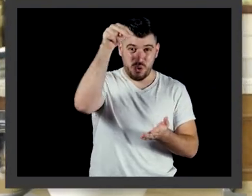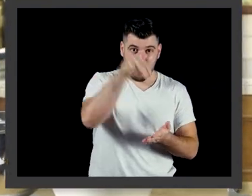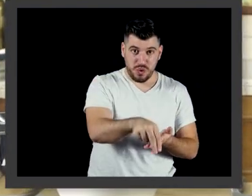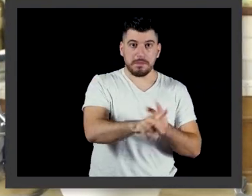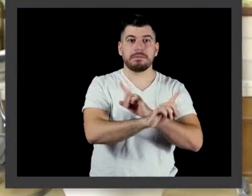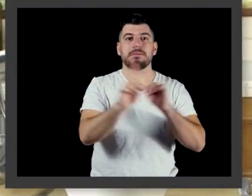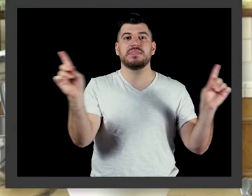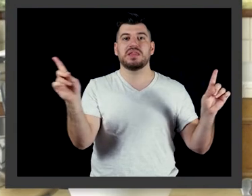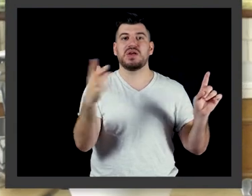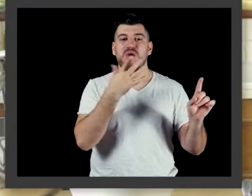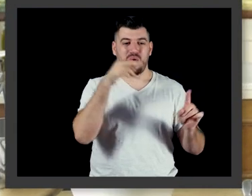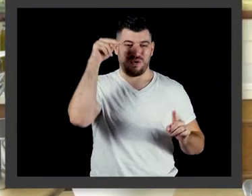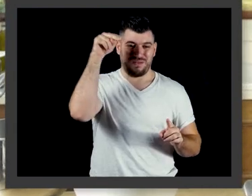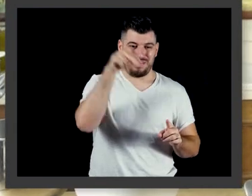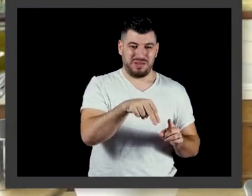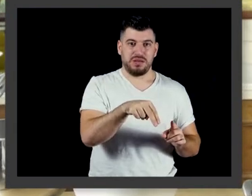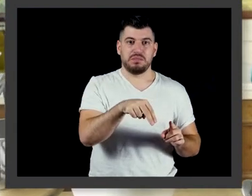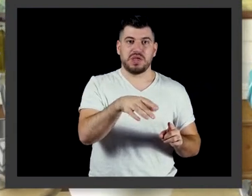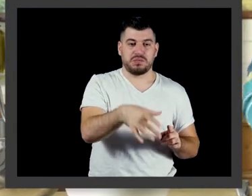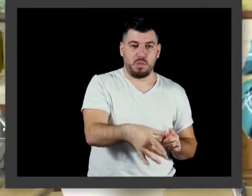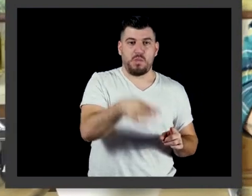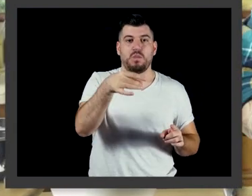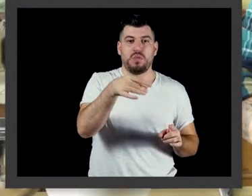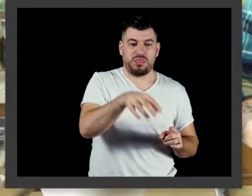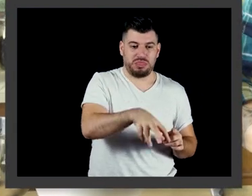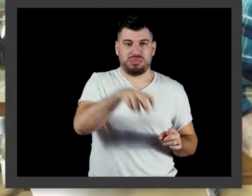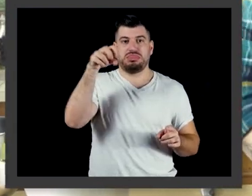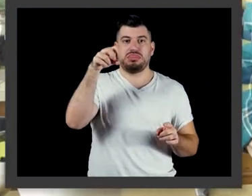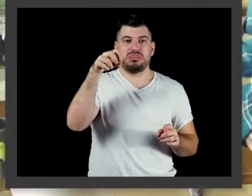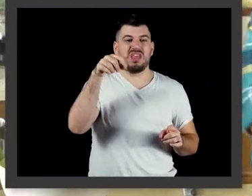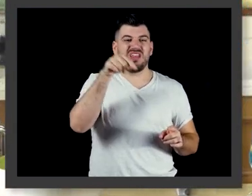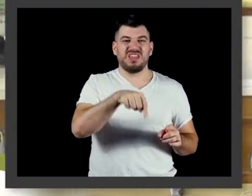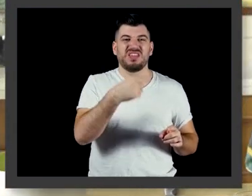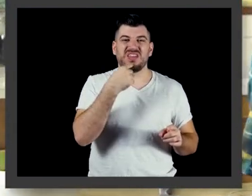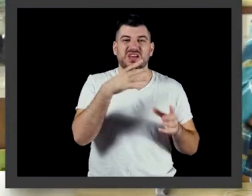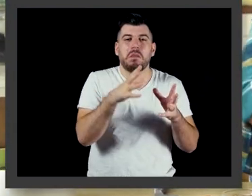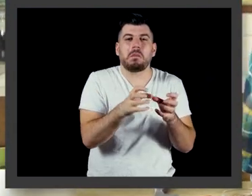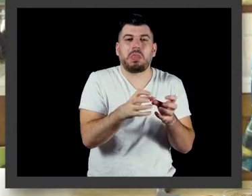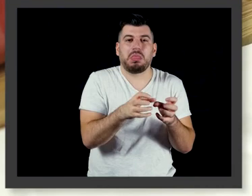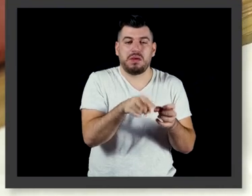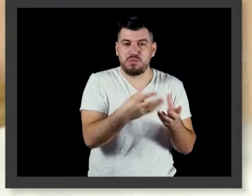αυτό που θα γίνει είναι να ενωθεί το φύλλο και να μην γίνει ποτέ τραγανό και να μην αφρατέψει. Τώρα,